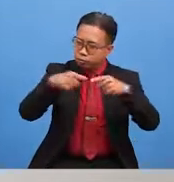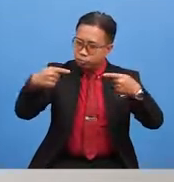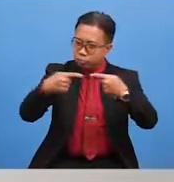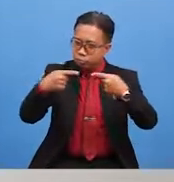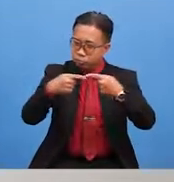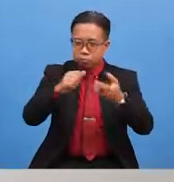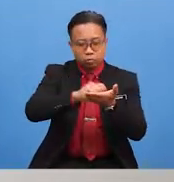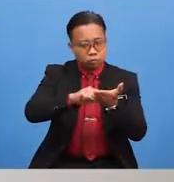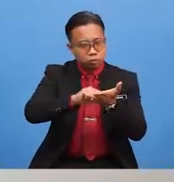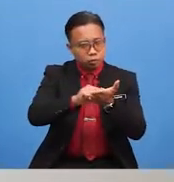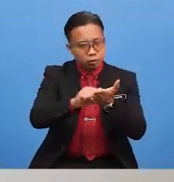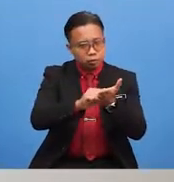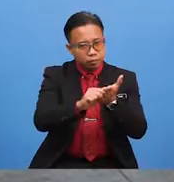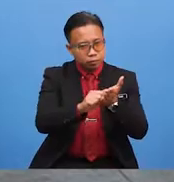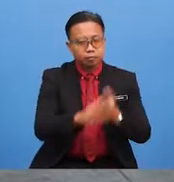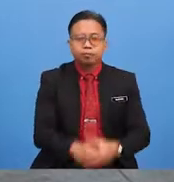dan gosokan.